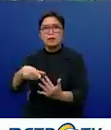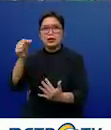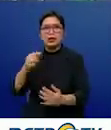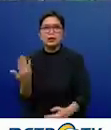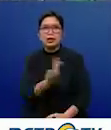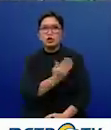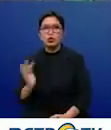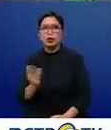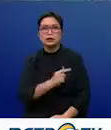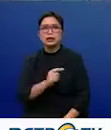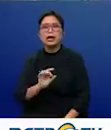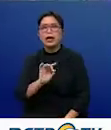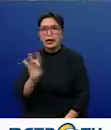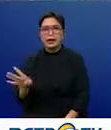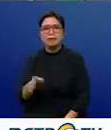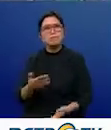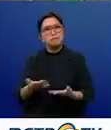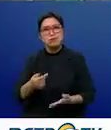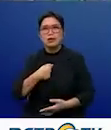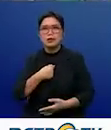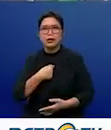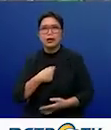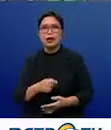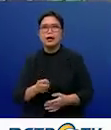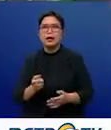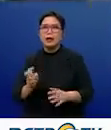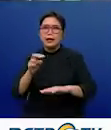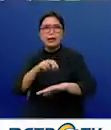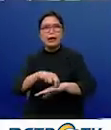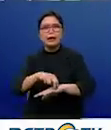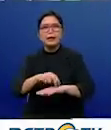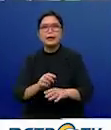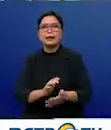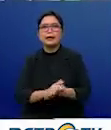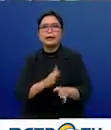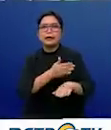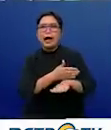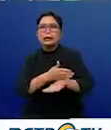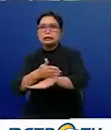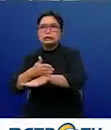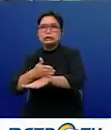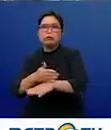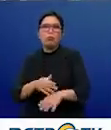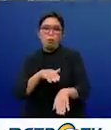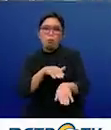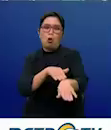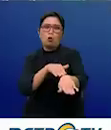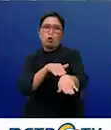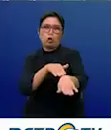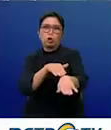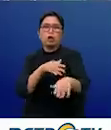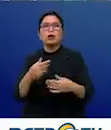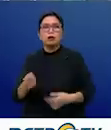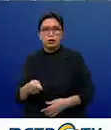transportasi lainnya. Biasanya kan kita naiknya taksi atau yang lainnya, kadang macet juga hari kerja. Jadi dengan adanya MRT kan nggak